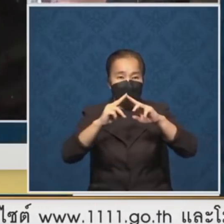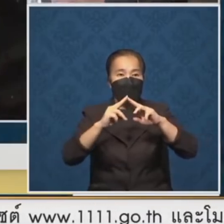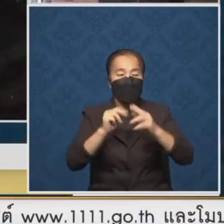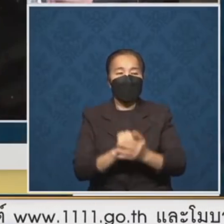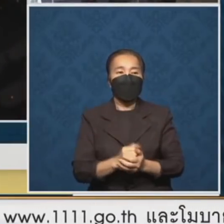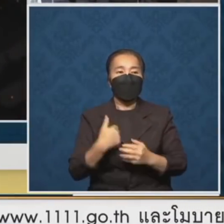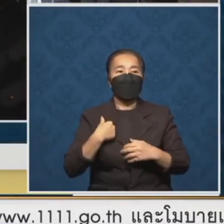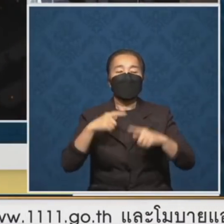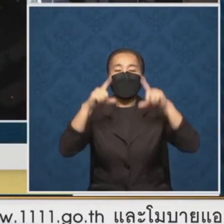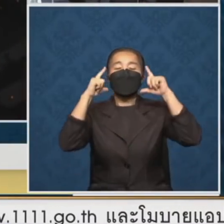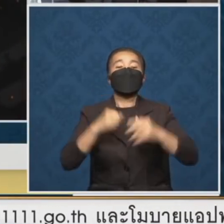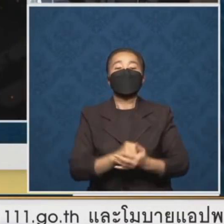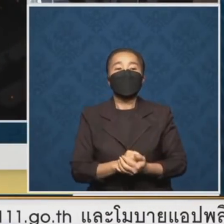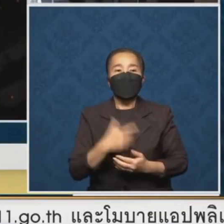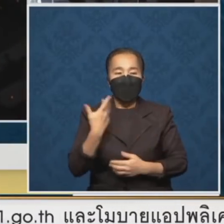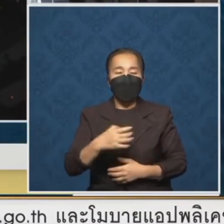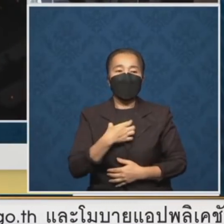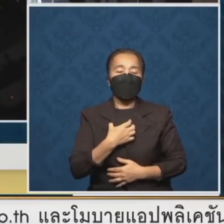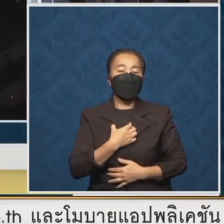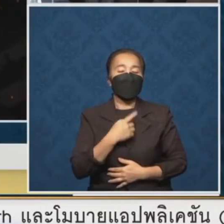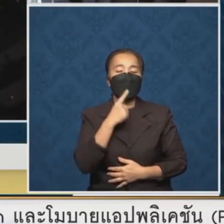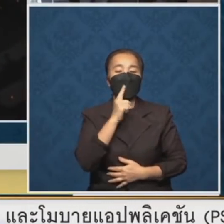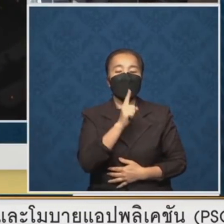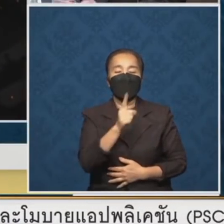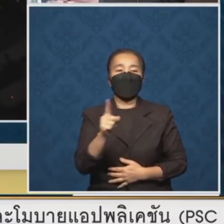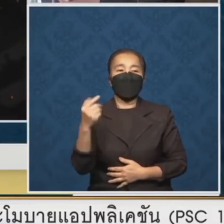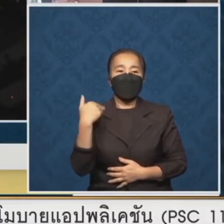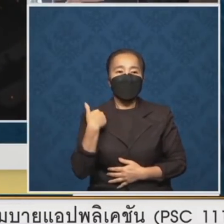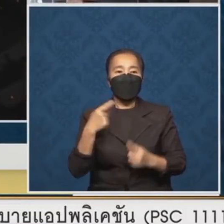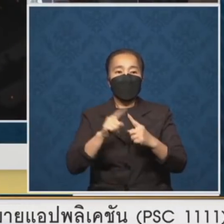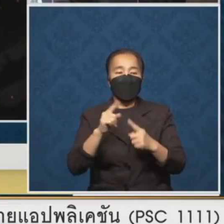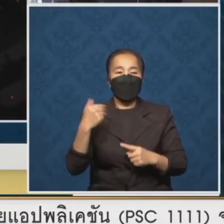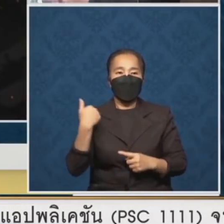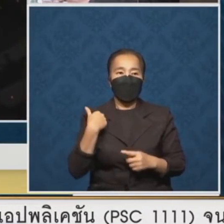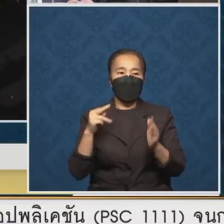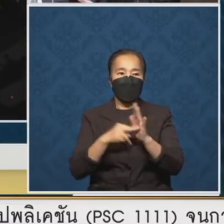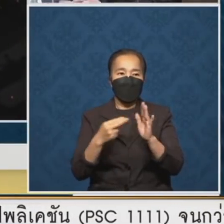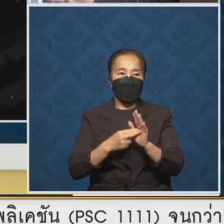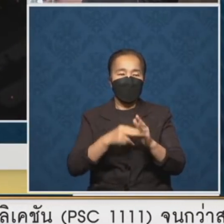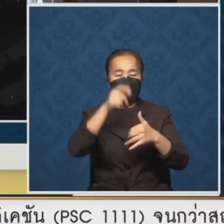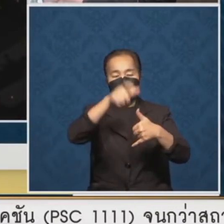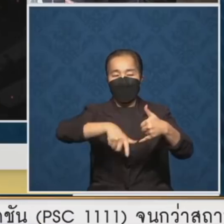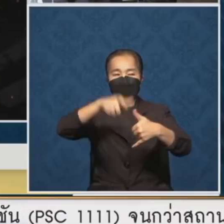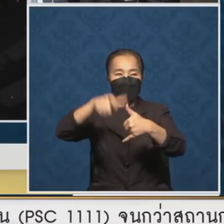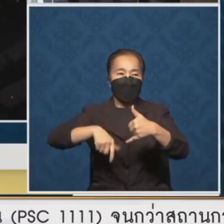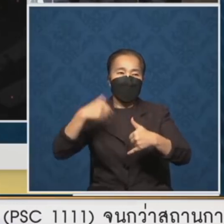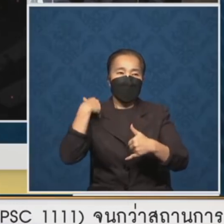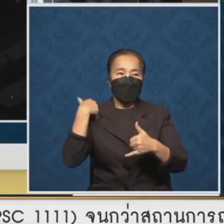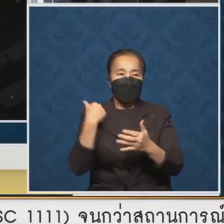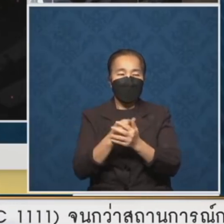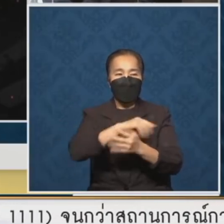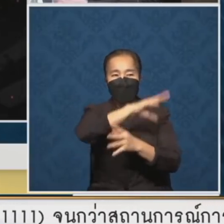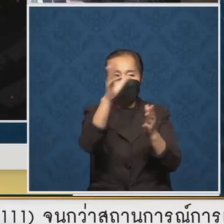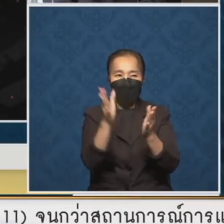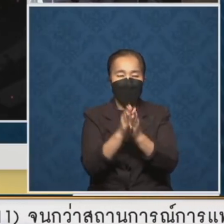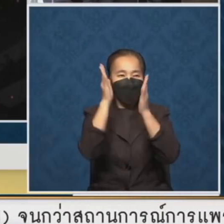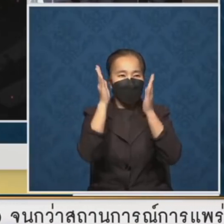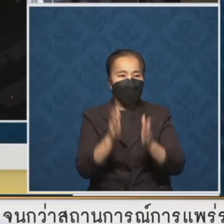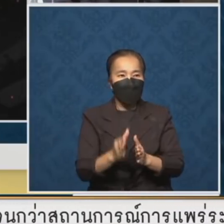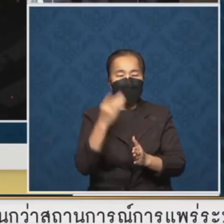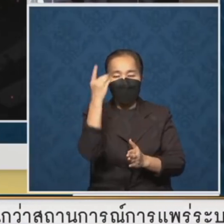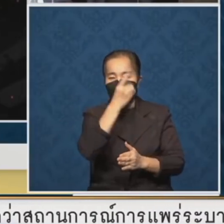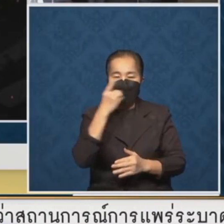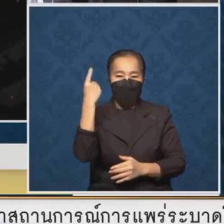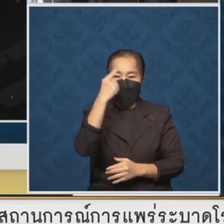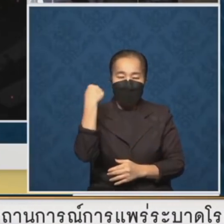การมาเพื่อปิดปากประชาชนจริงๆด้วยการออกมาสั่งเอาผิดคนโพสต์ข้อมูลเท็จ147รายทั้งหมดมาจากการโพ